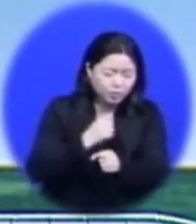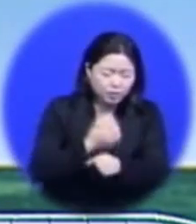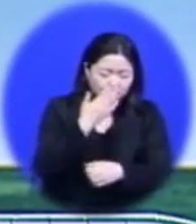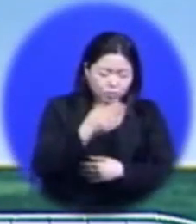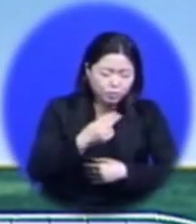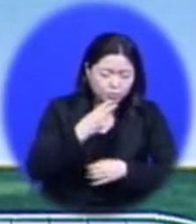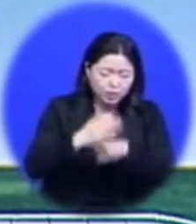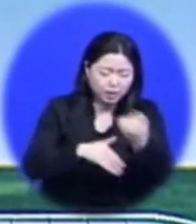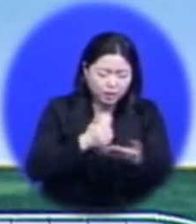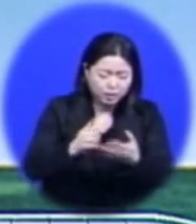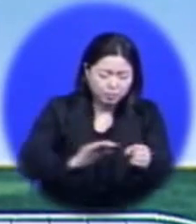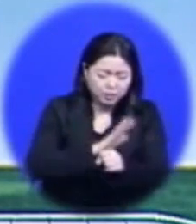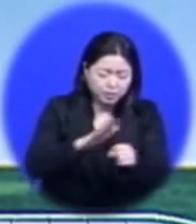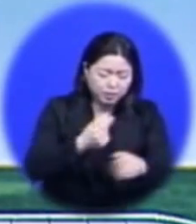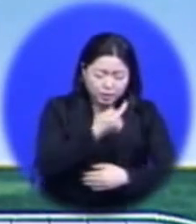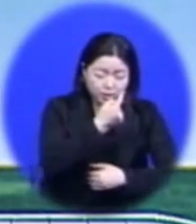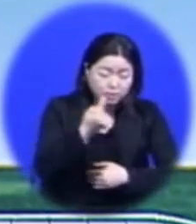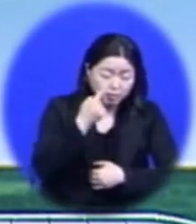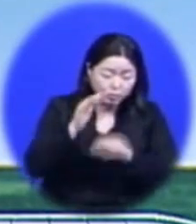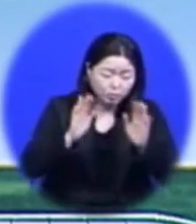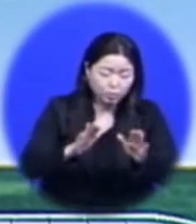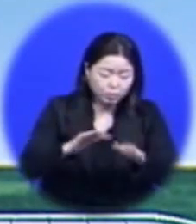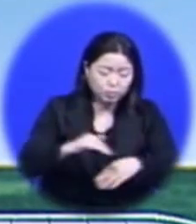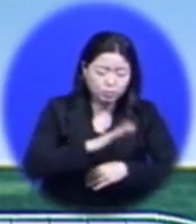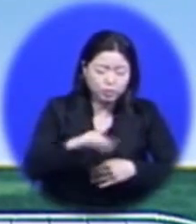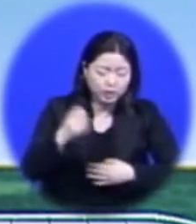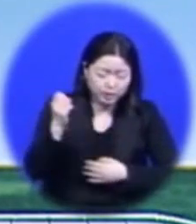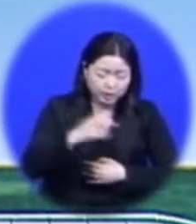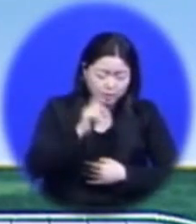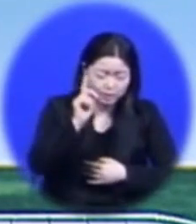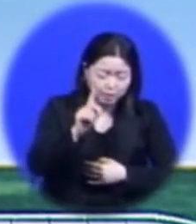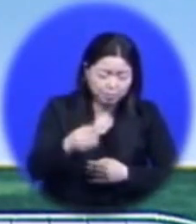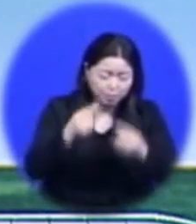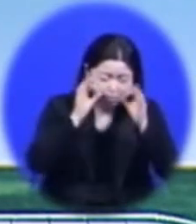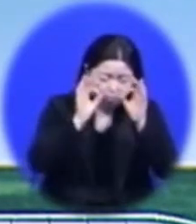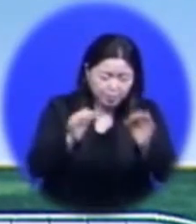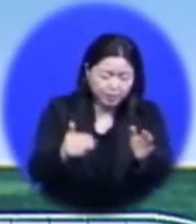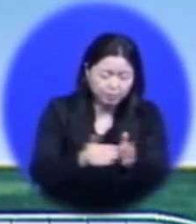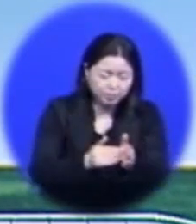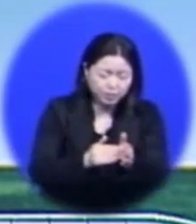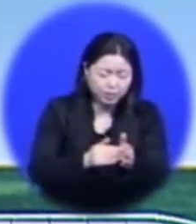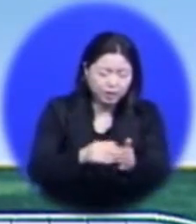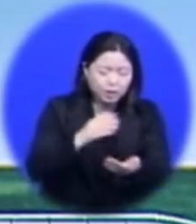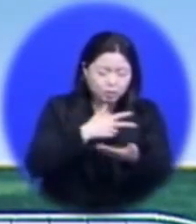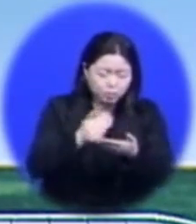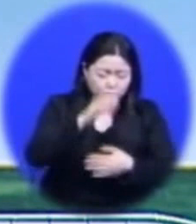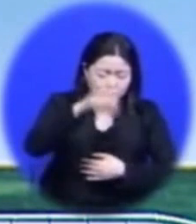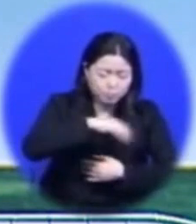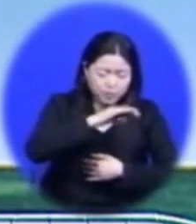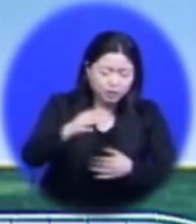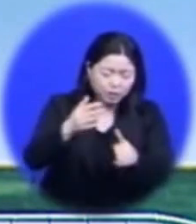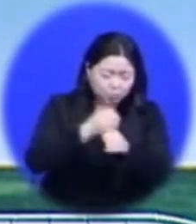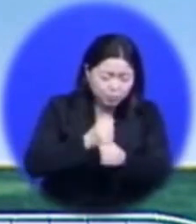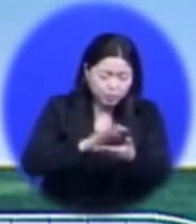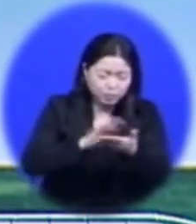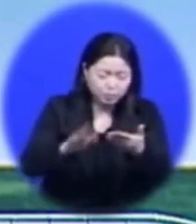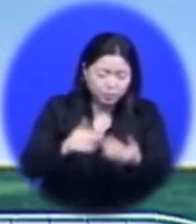하나님의 사랑의 증거를 오늘 저희들이 다시 한번 보았습니다. 주의 십자가를 붙잡습니다.